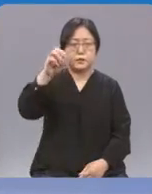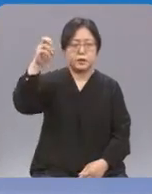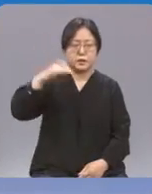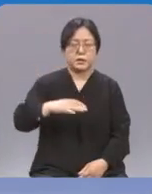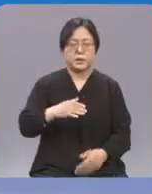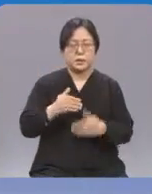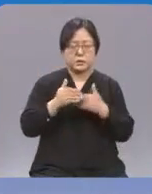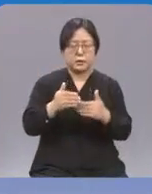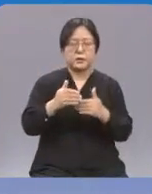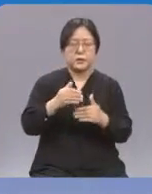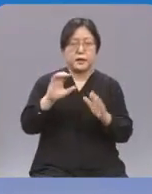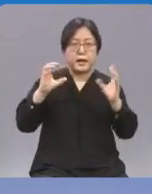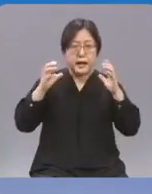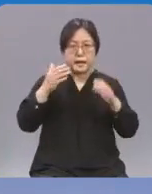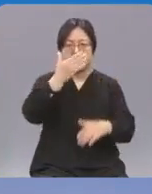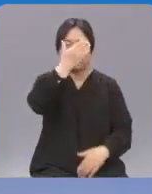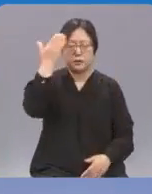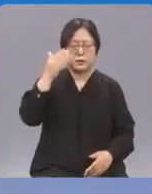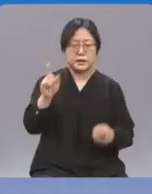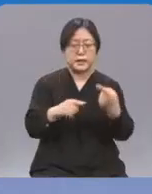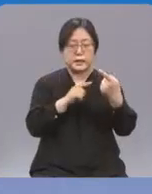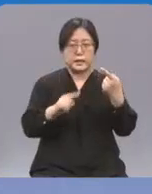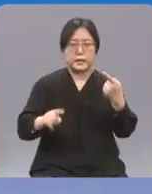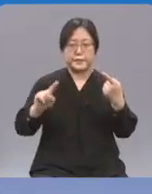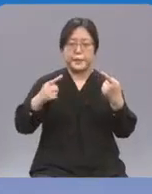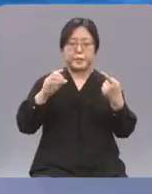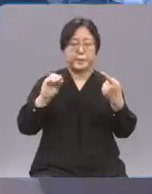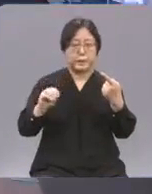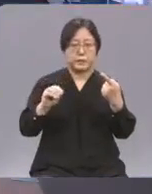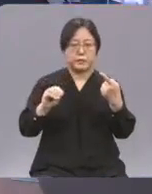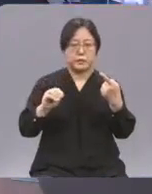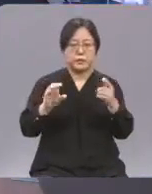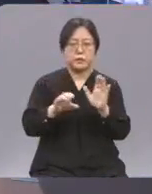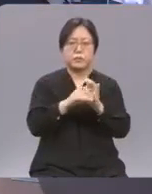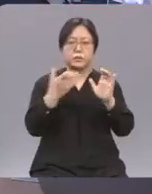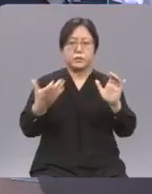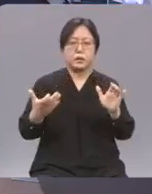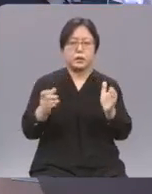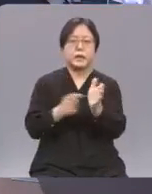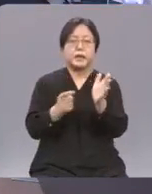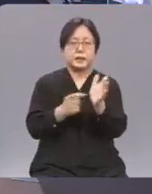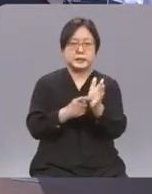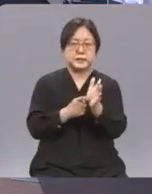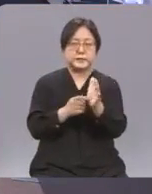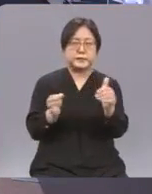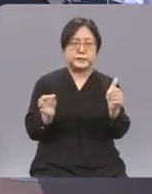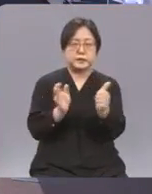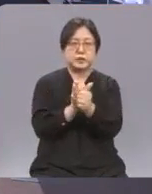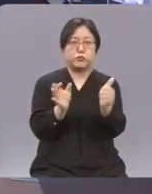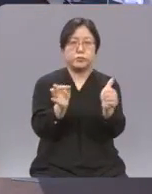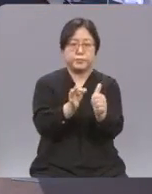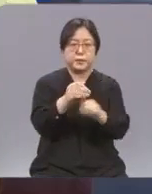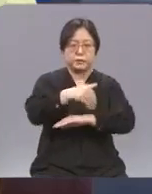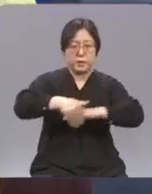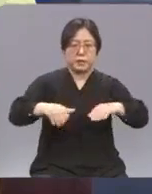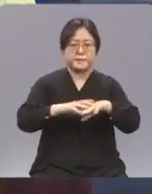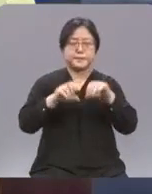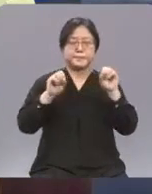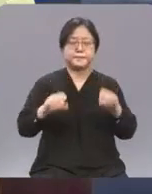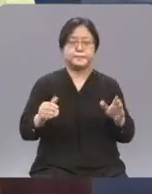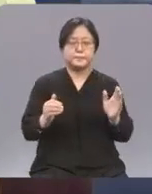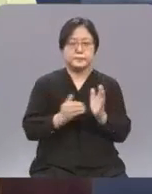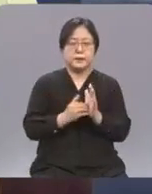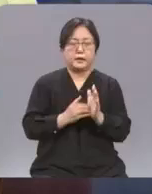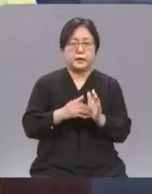광양시가 추진했던 아동 청소년 1인당 100만 원의 코로나19 긴급 재난생활비 지급 계획이